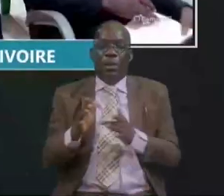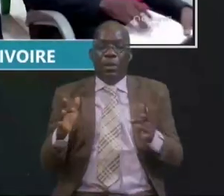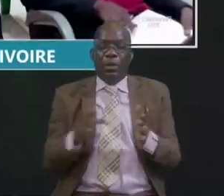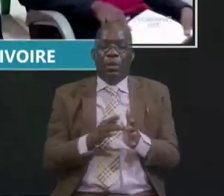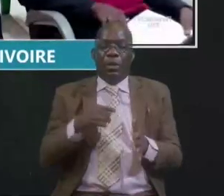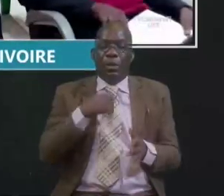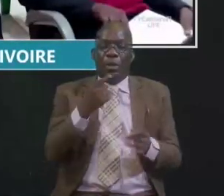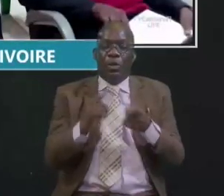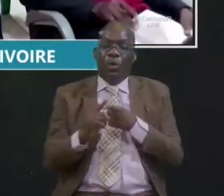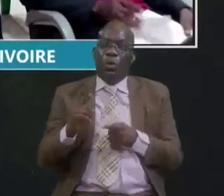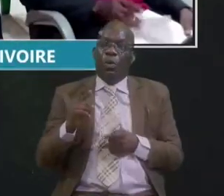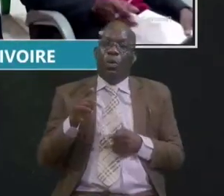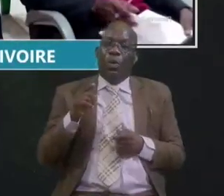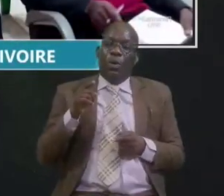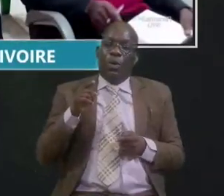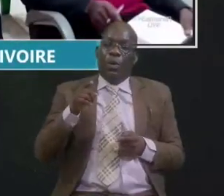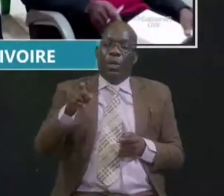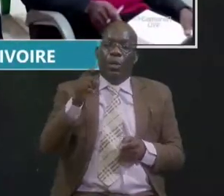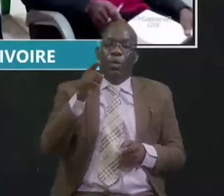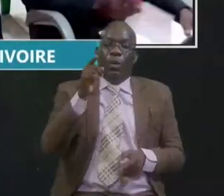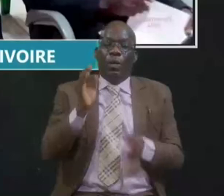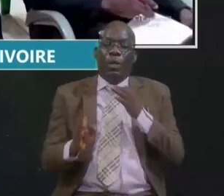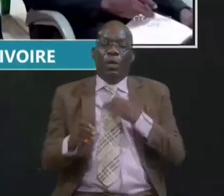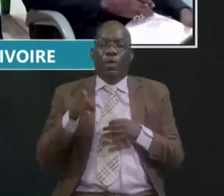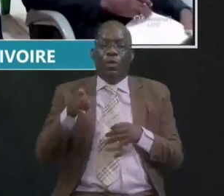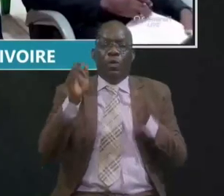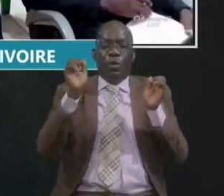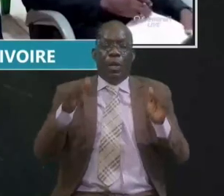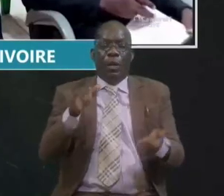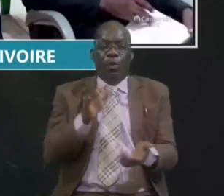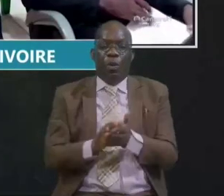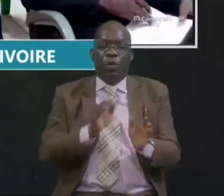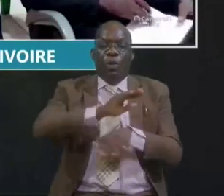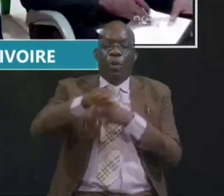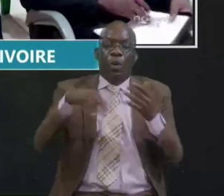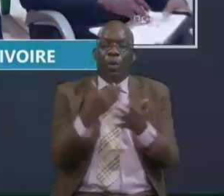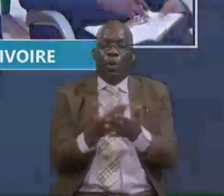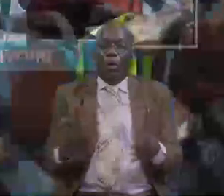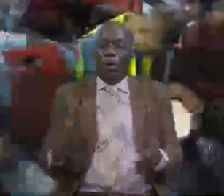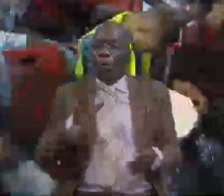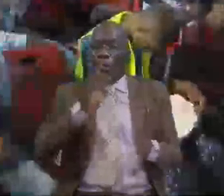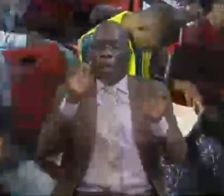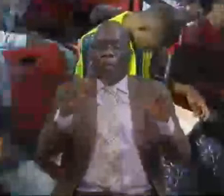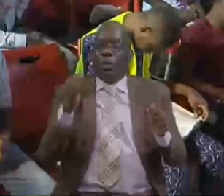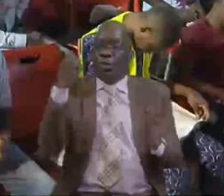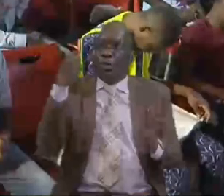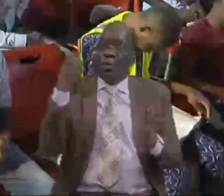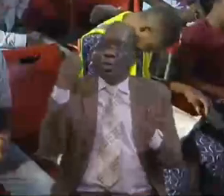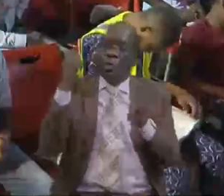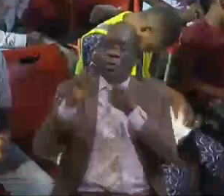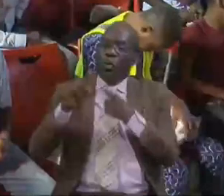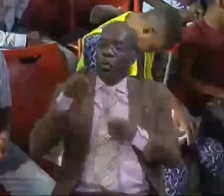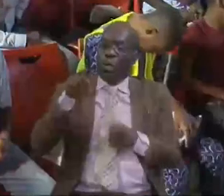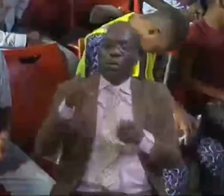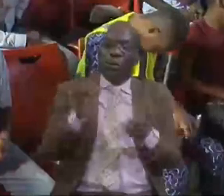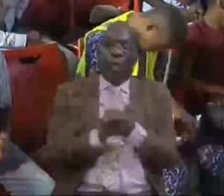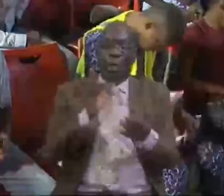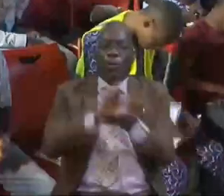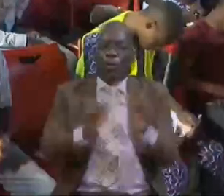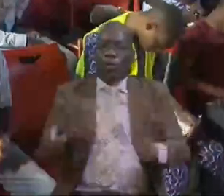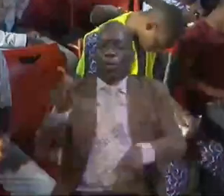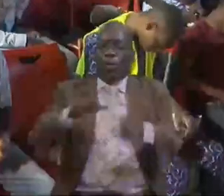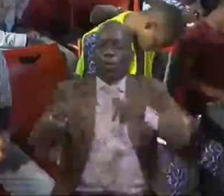Jésus lui dit, si tu peux croire, tout ce soir, tout est possible à celui qui croit.